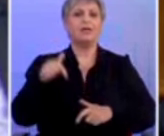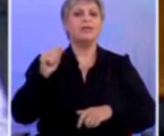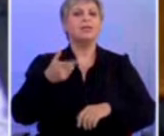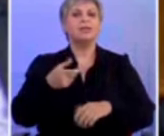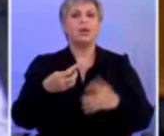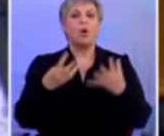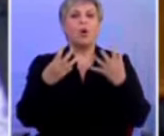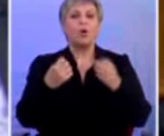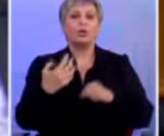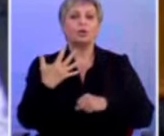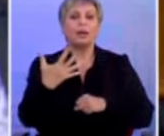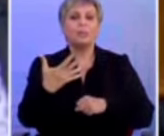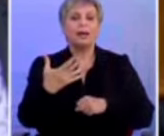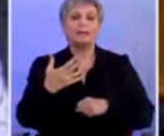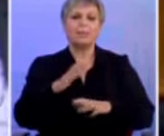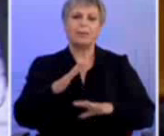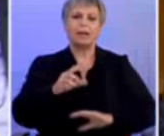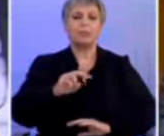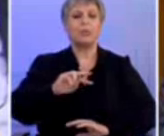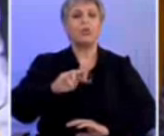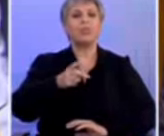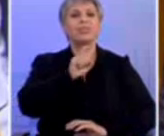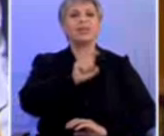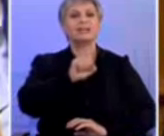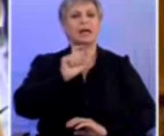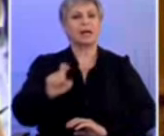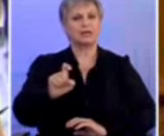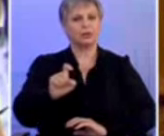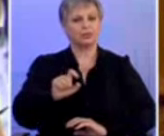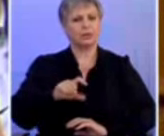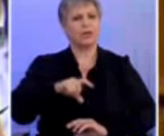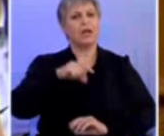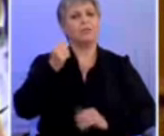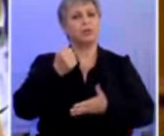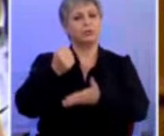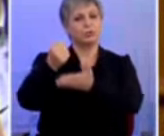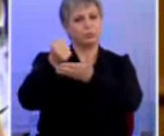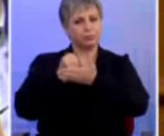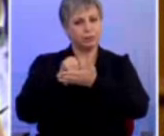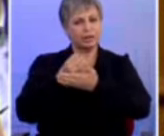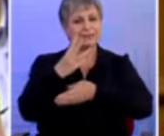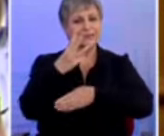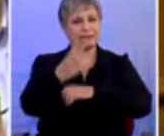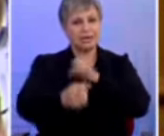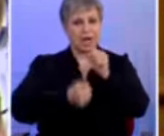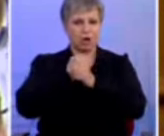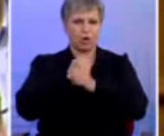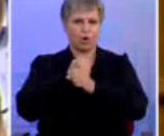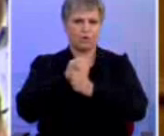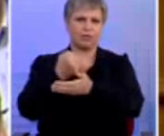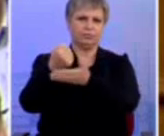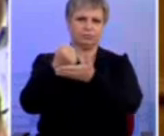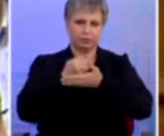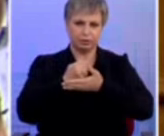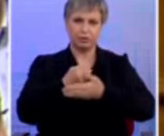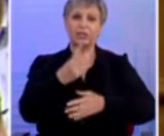σχεδόν δισεκατομμύρια χρηματοδότησης, εξασφαλισμένης χρηματοδότησης για την επόμενη τριετία, τα 25 για